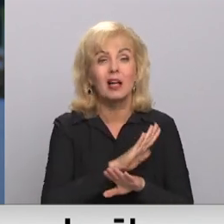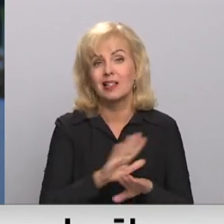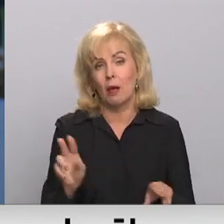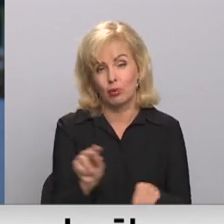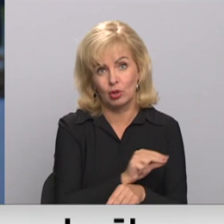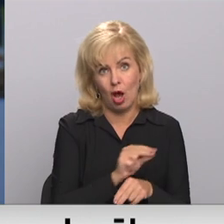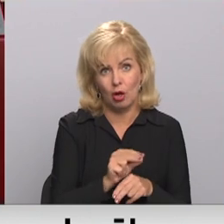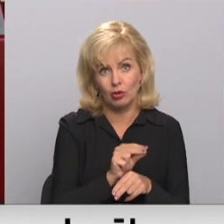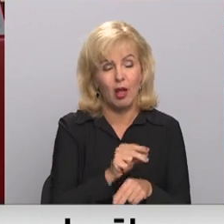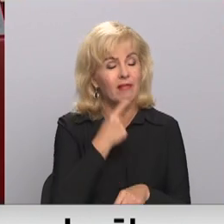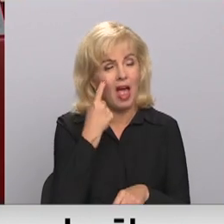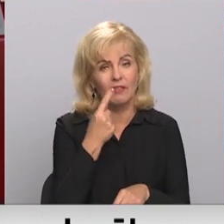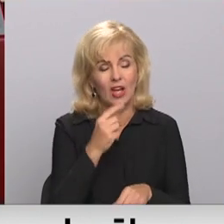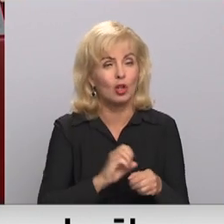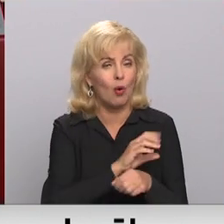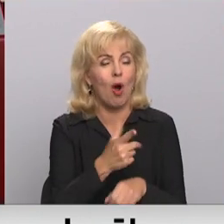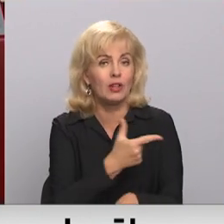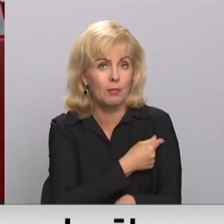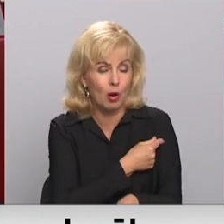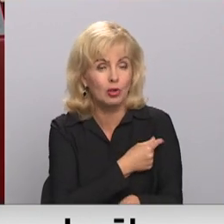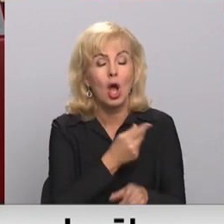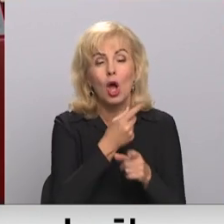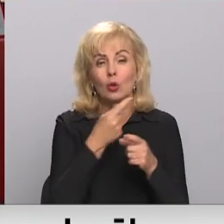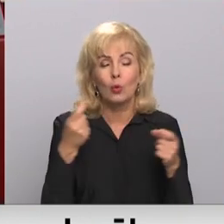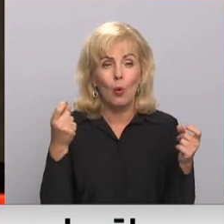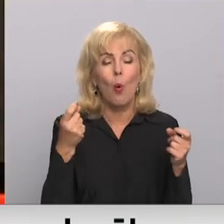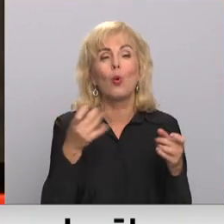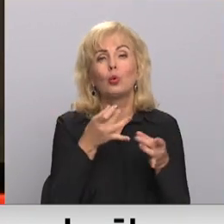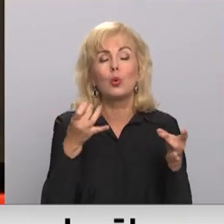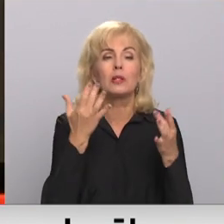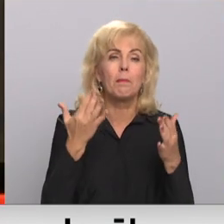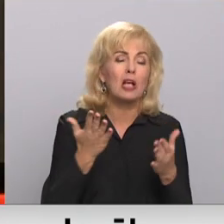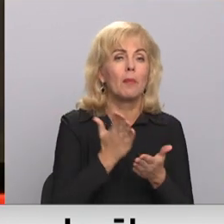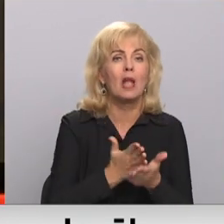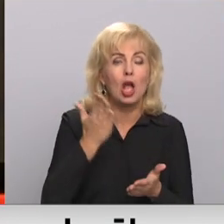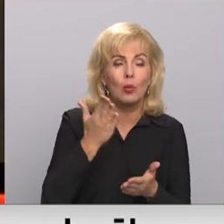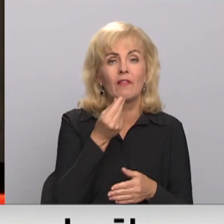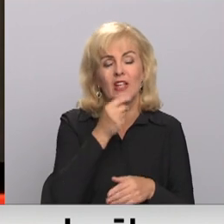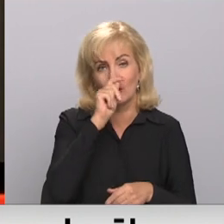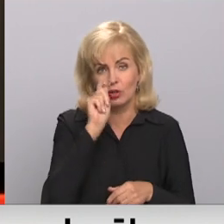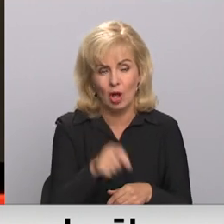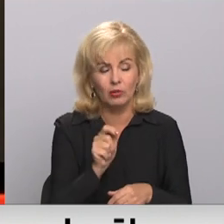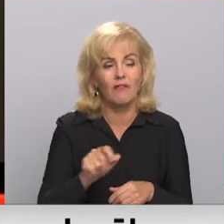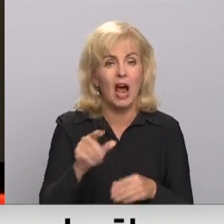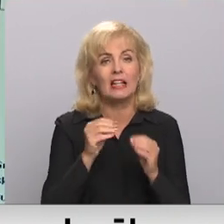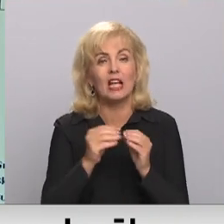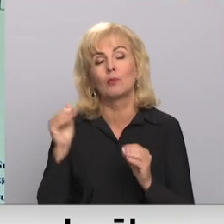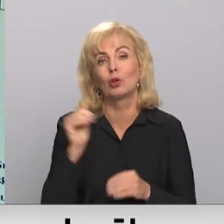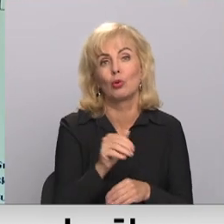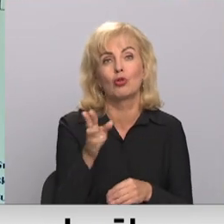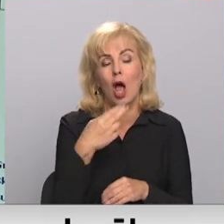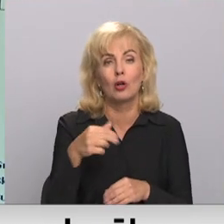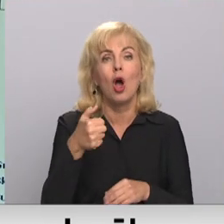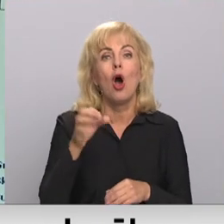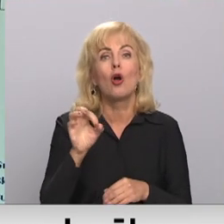ārstējamas ne ar vienu Covid podu. Kultūras norišu nenotikšana rada arī finansiālus zaudējumus vairāku 10 000 eiro apmērā. Gorā